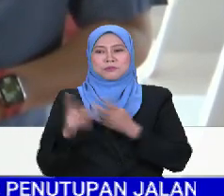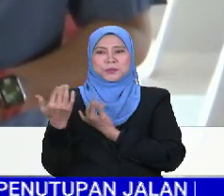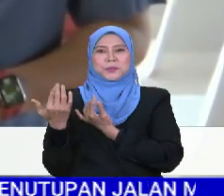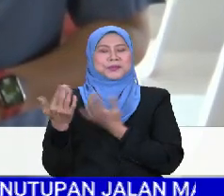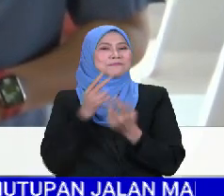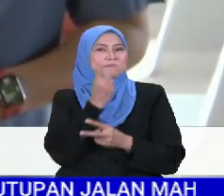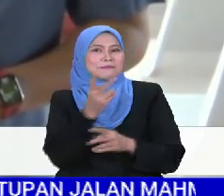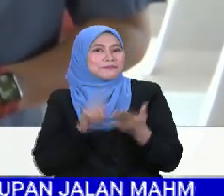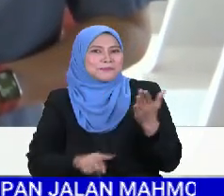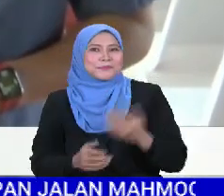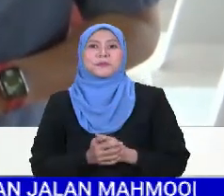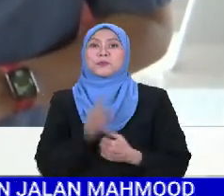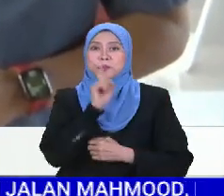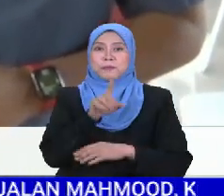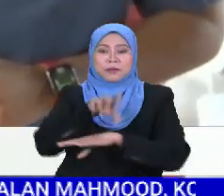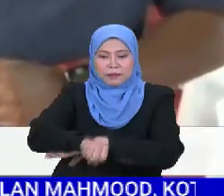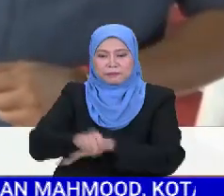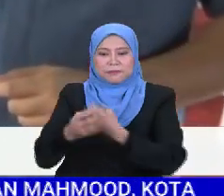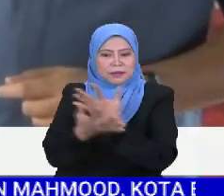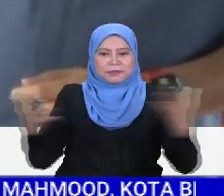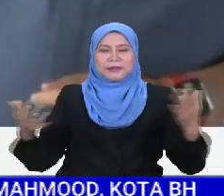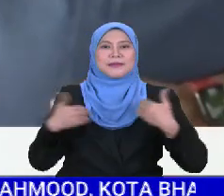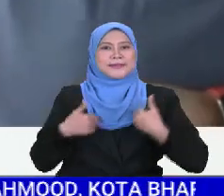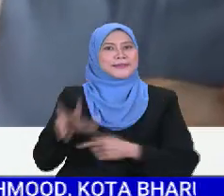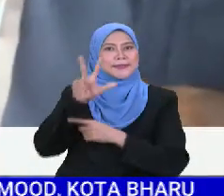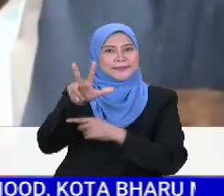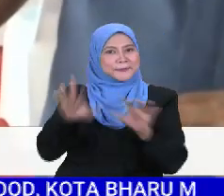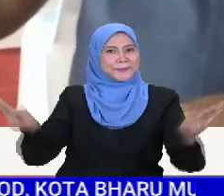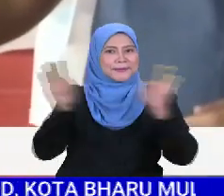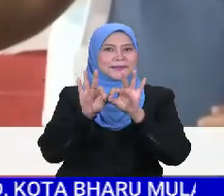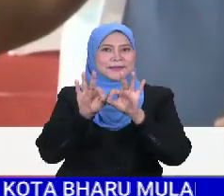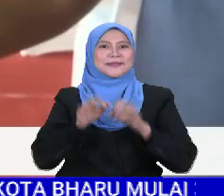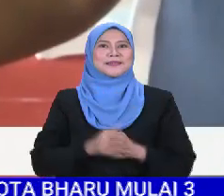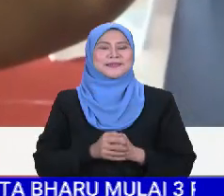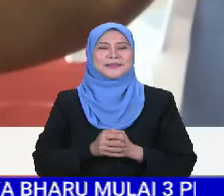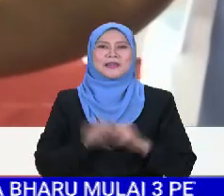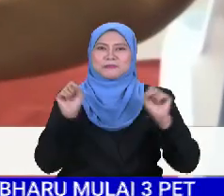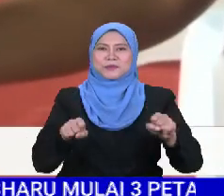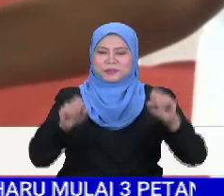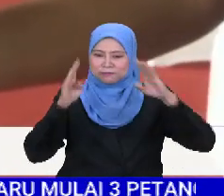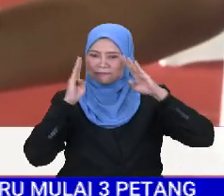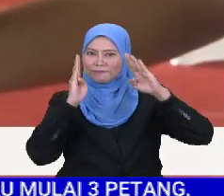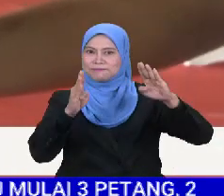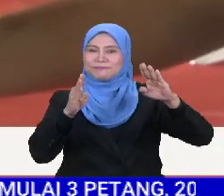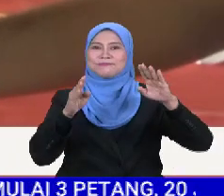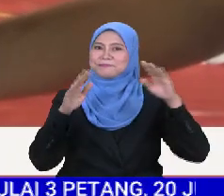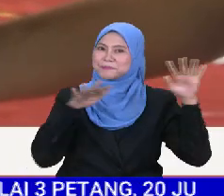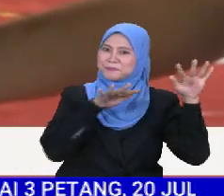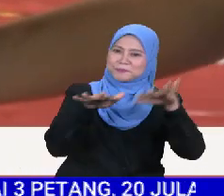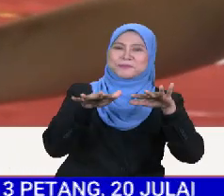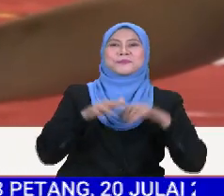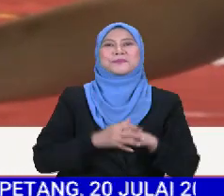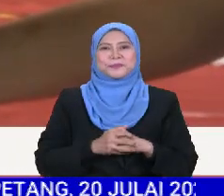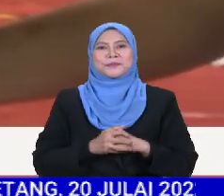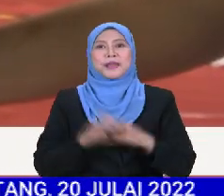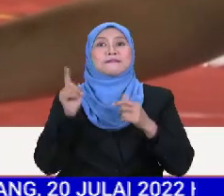Okey, kita ada banyak persembahan menarik dan ada tiga highlight ataupun yang boleh menarik perhatian penonton. Okey, yang pertama adalah